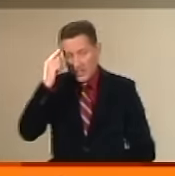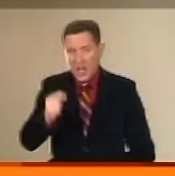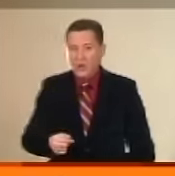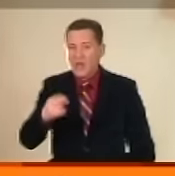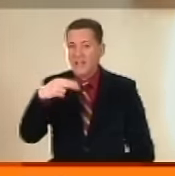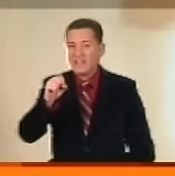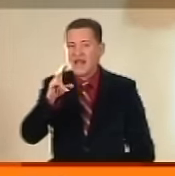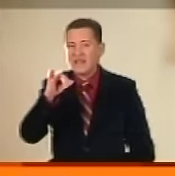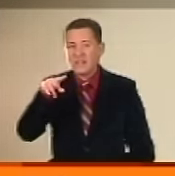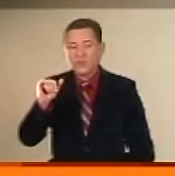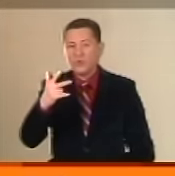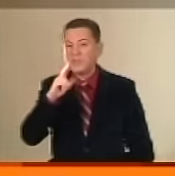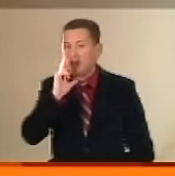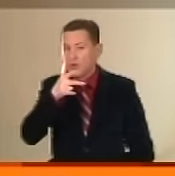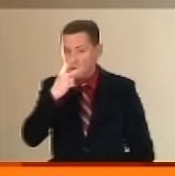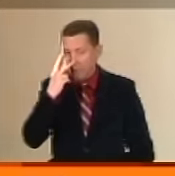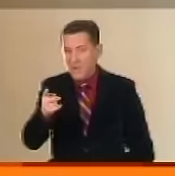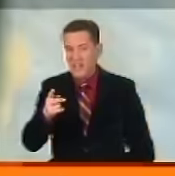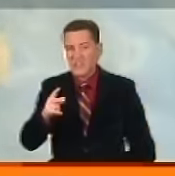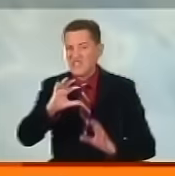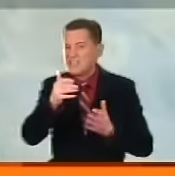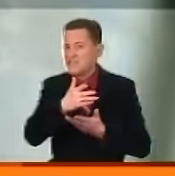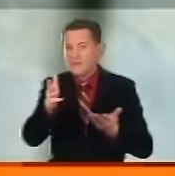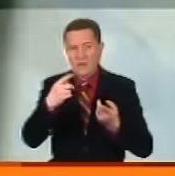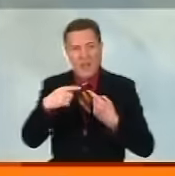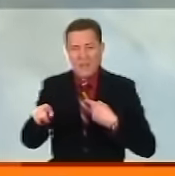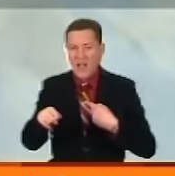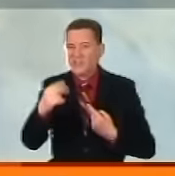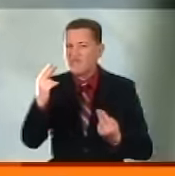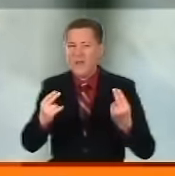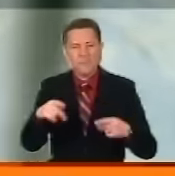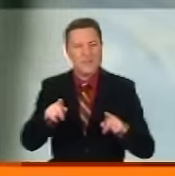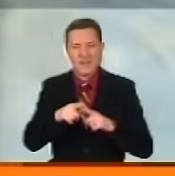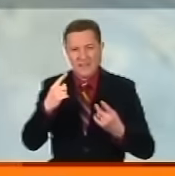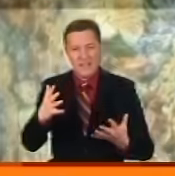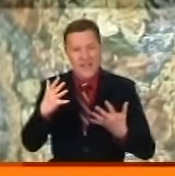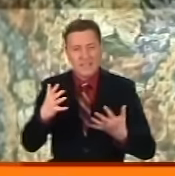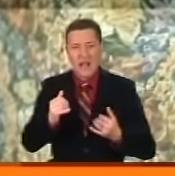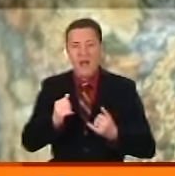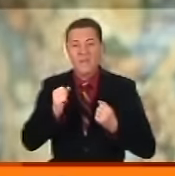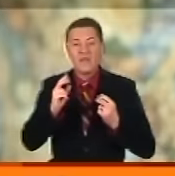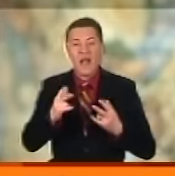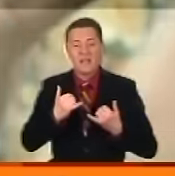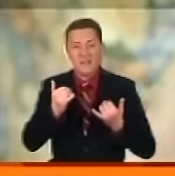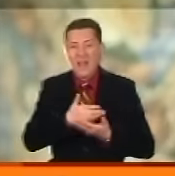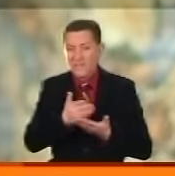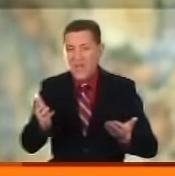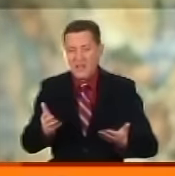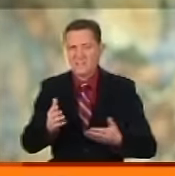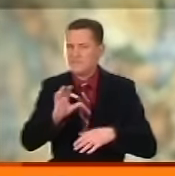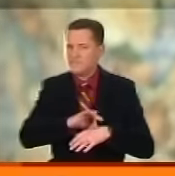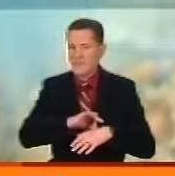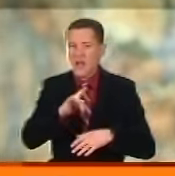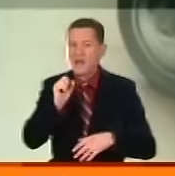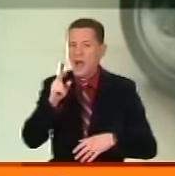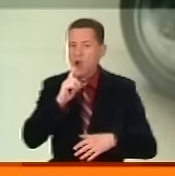Данилкові всього 3 роки, а він вже бачить світ інакше. Для нього фарби не такі яскраві, як для нас. Однак, попри страшний діагноз лейкемія,